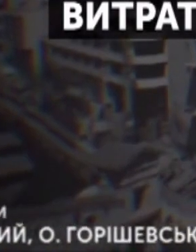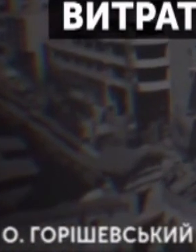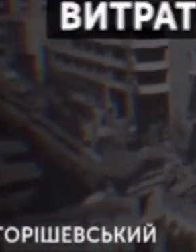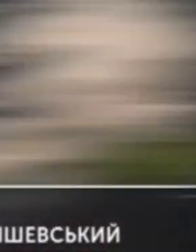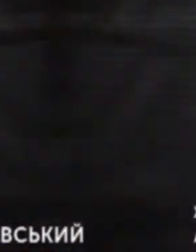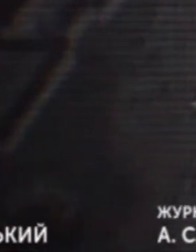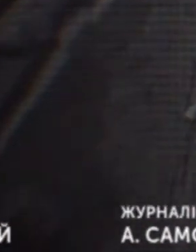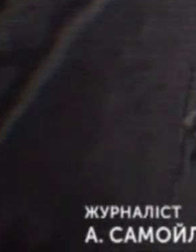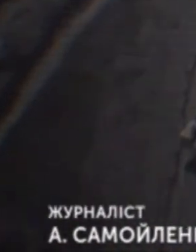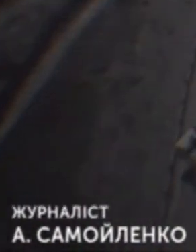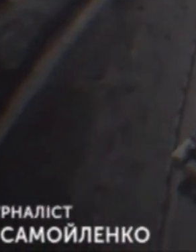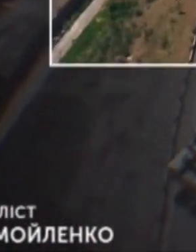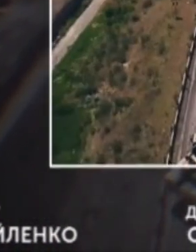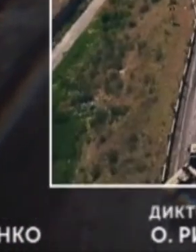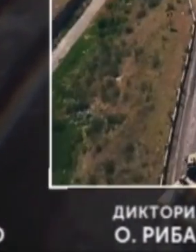Дякую!